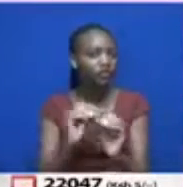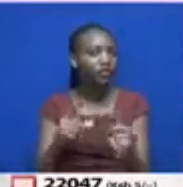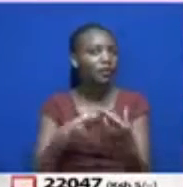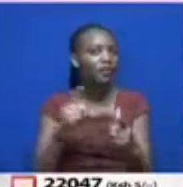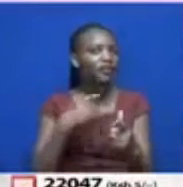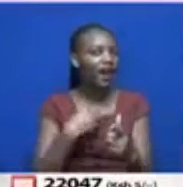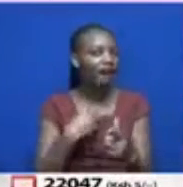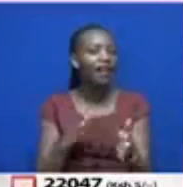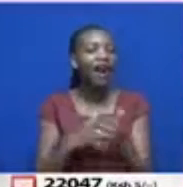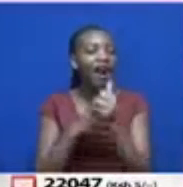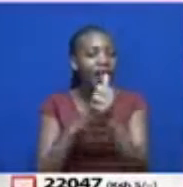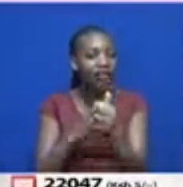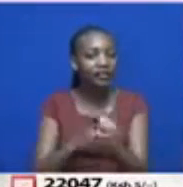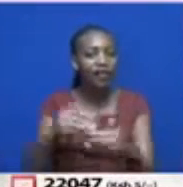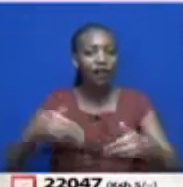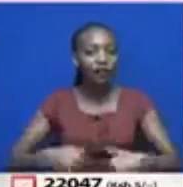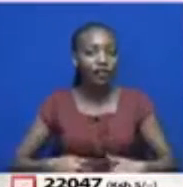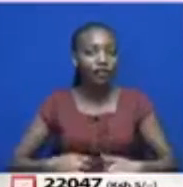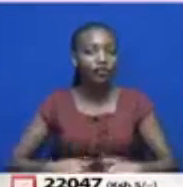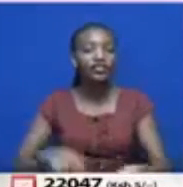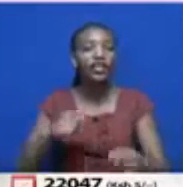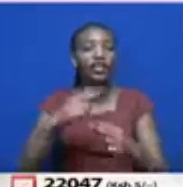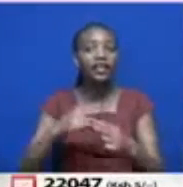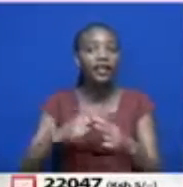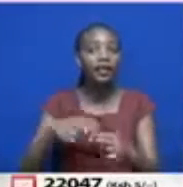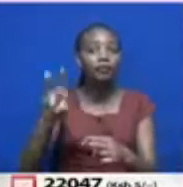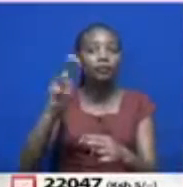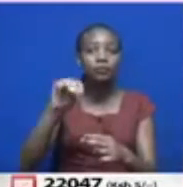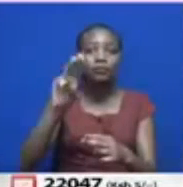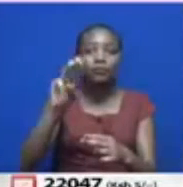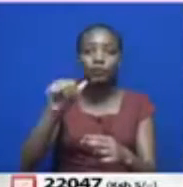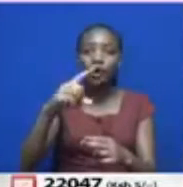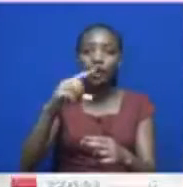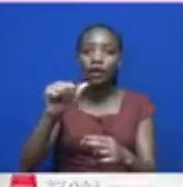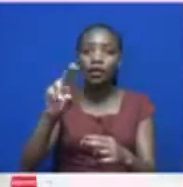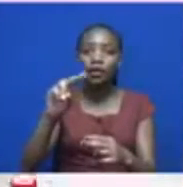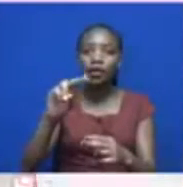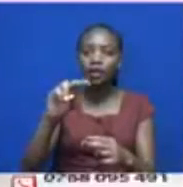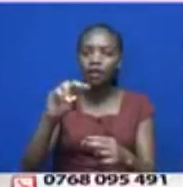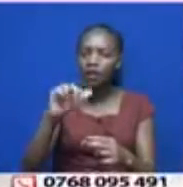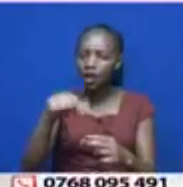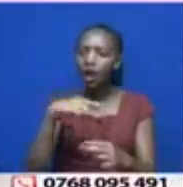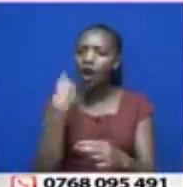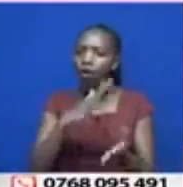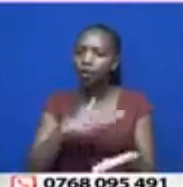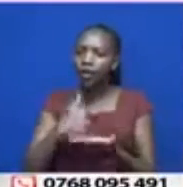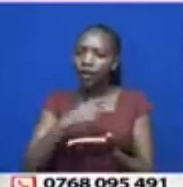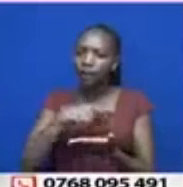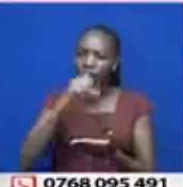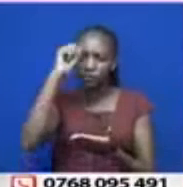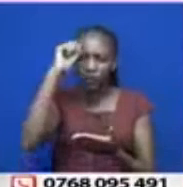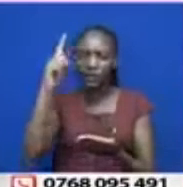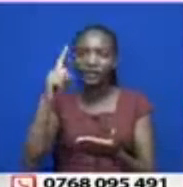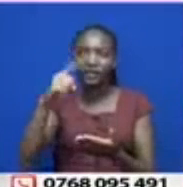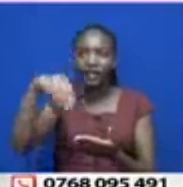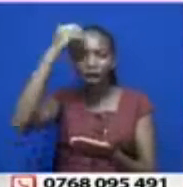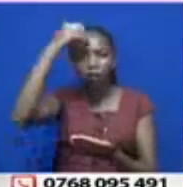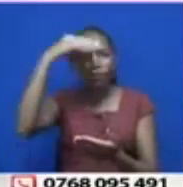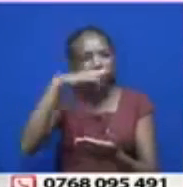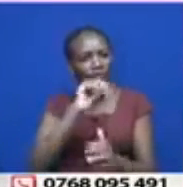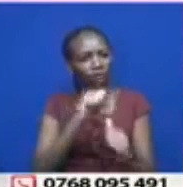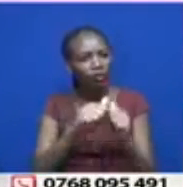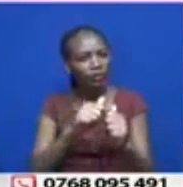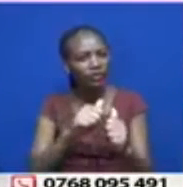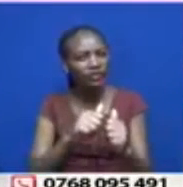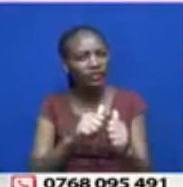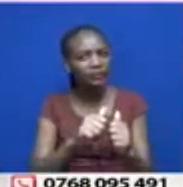katika chama cha KANU anafahamika kama Kidi Mwaga, ambaye atakuwa anatusaidia kuelewa hili. Kwa maoni yako Kidi, hili